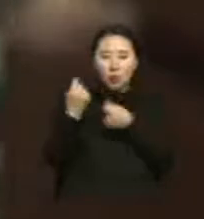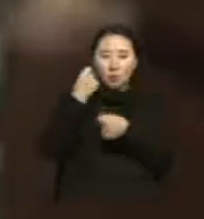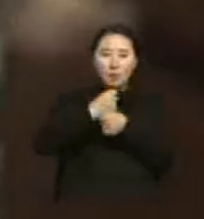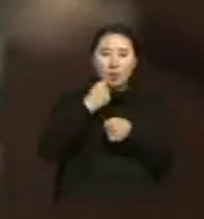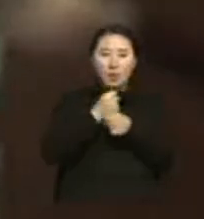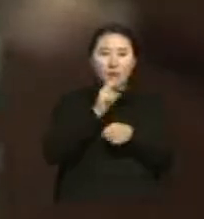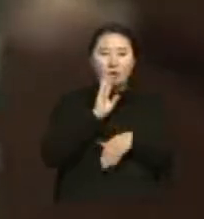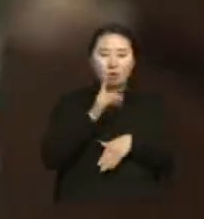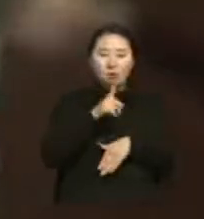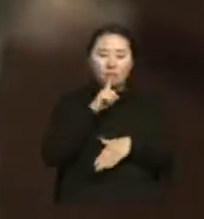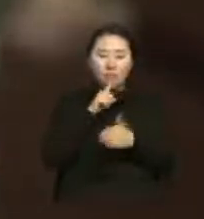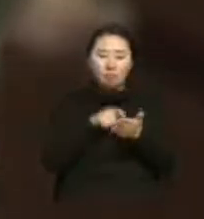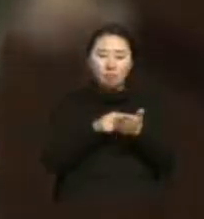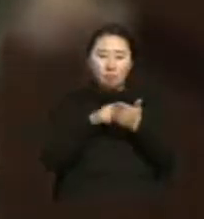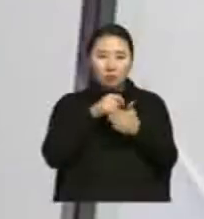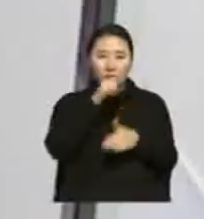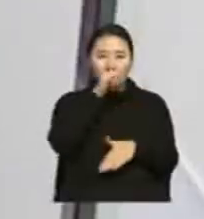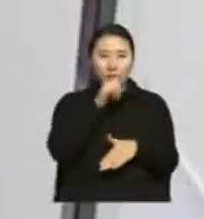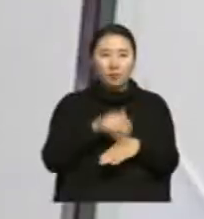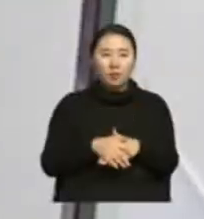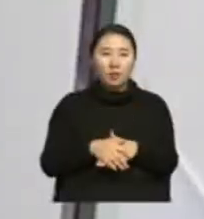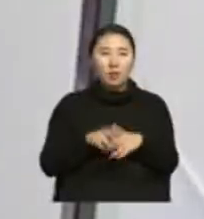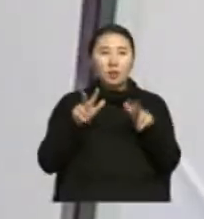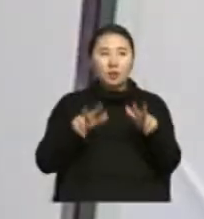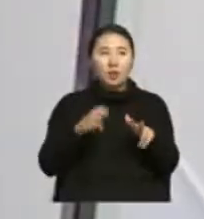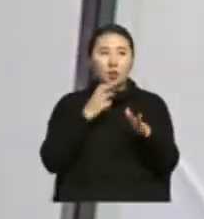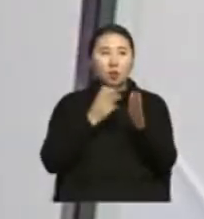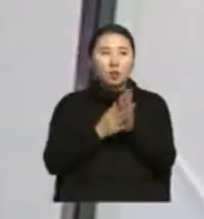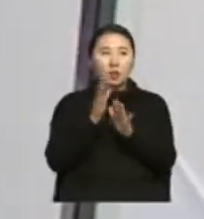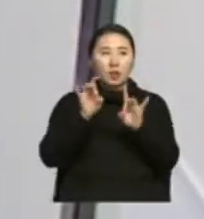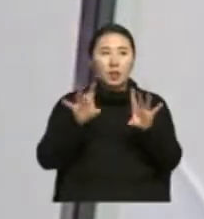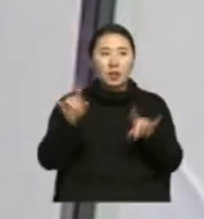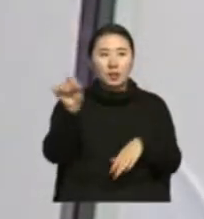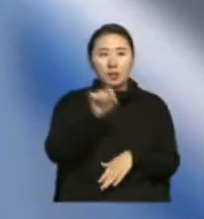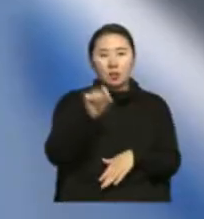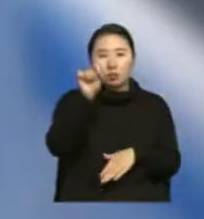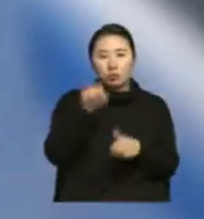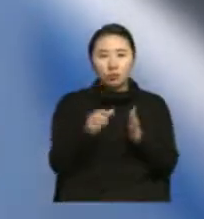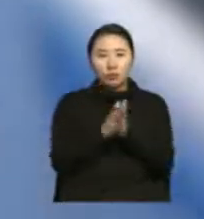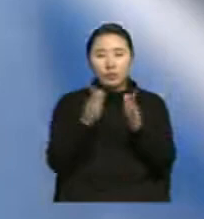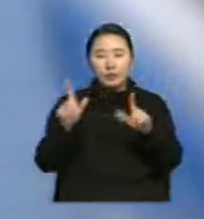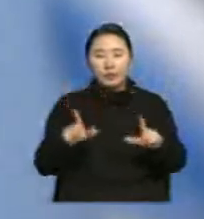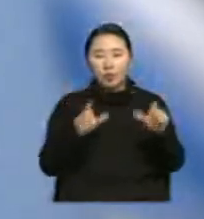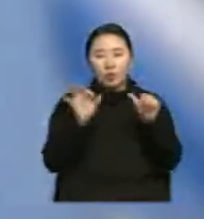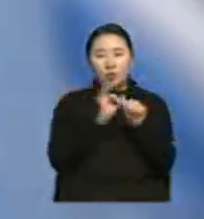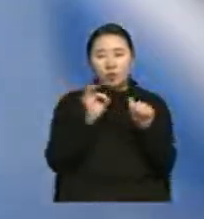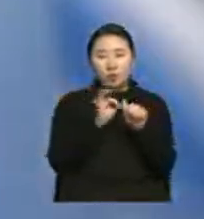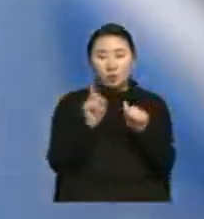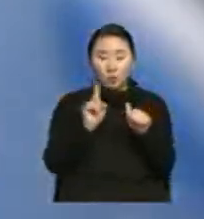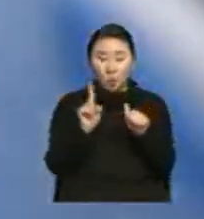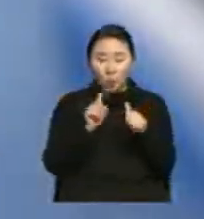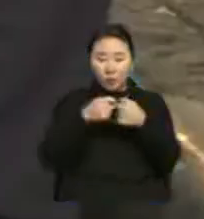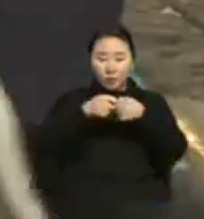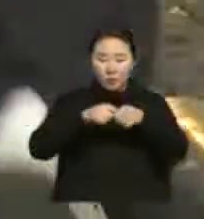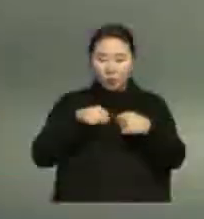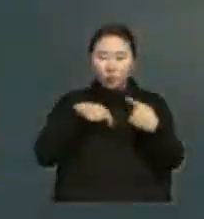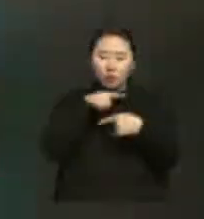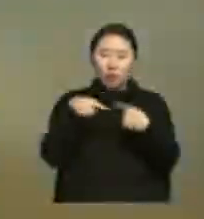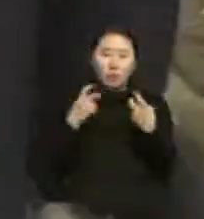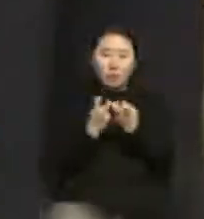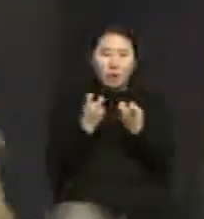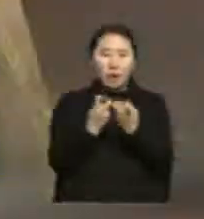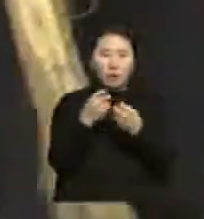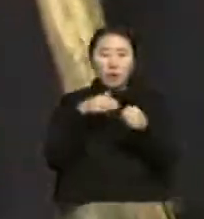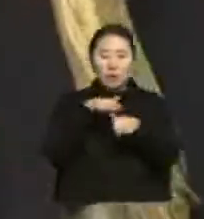만들어야 한다는 의견을 제시했습니다. 현재 서울시와 각 자치구가 시행하는 생활임금제는 세부적인 운영